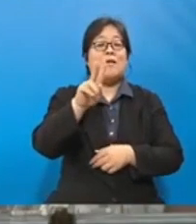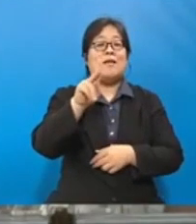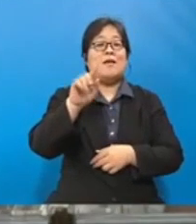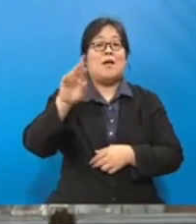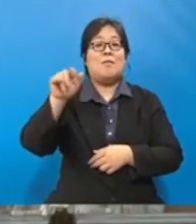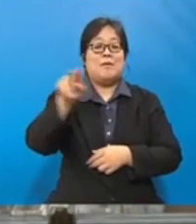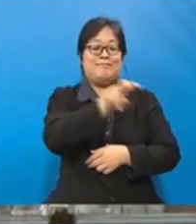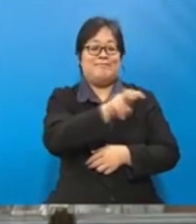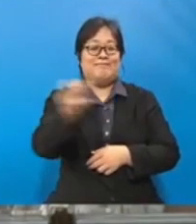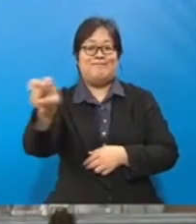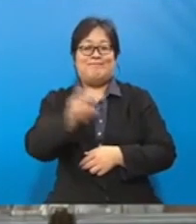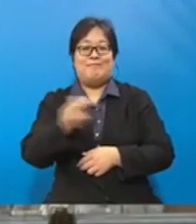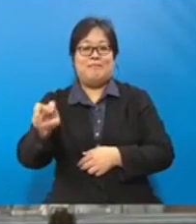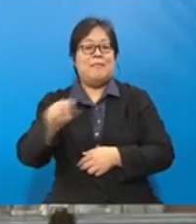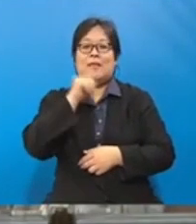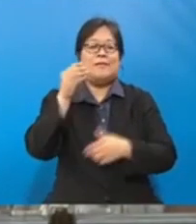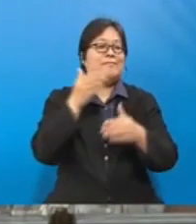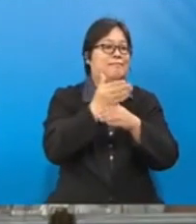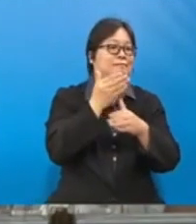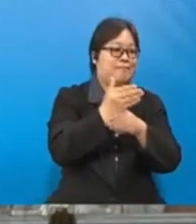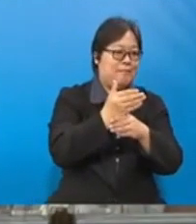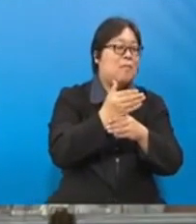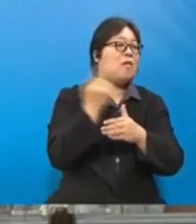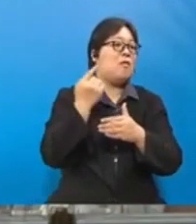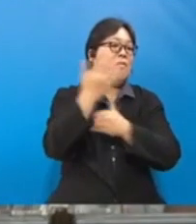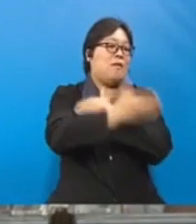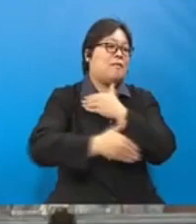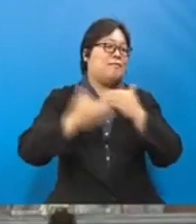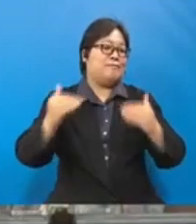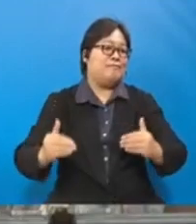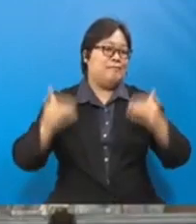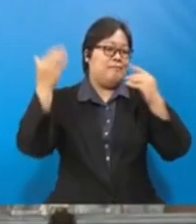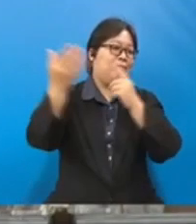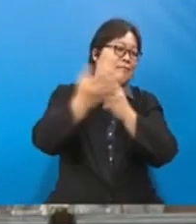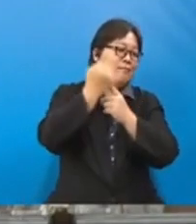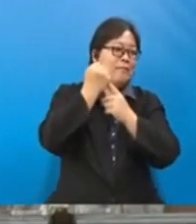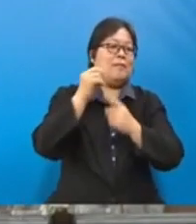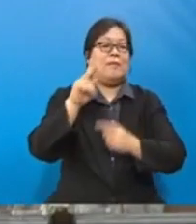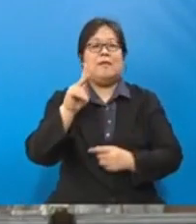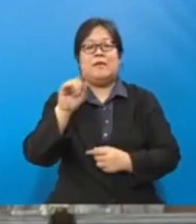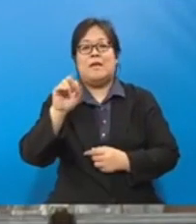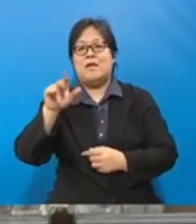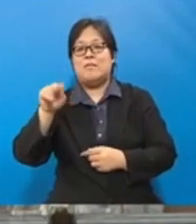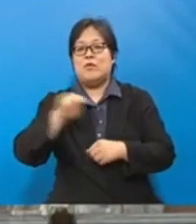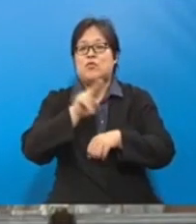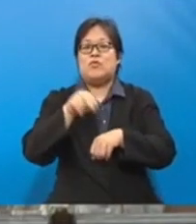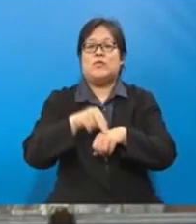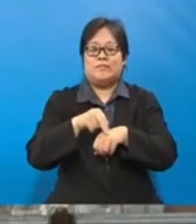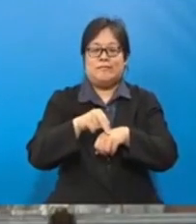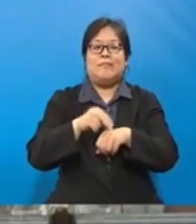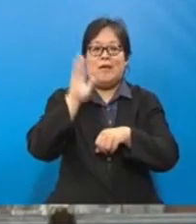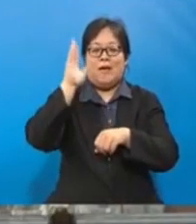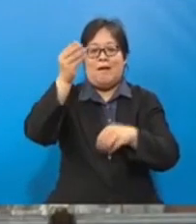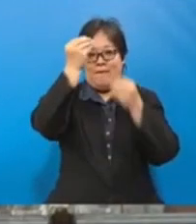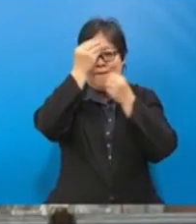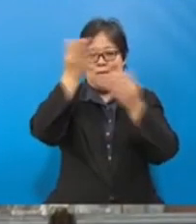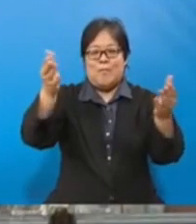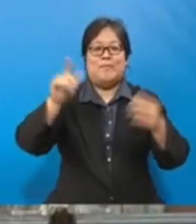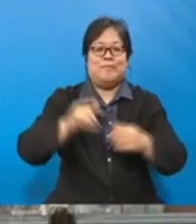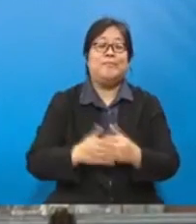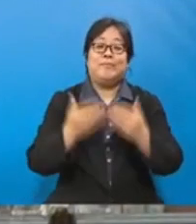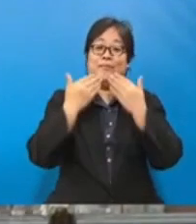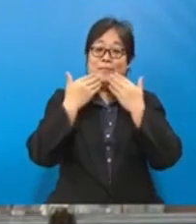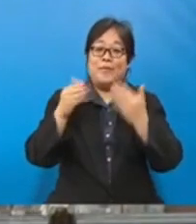menjejaskan matlamat menjadikan desa warna care yang mencapai sasaran kabel netral pada suatu tarihi akan dimaklumkan nanti